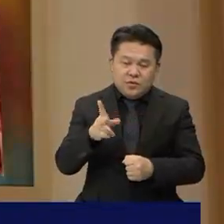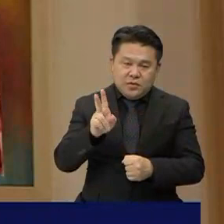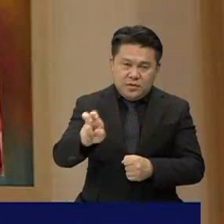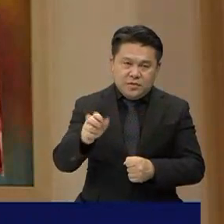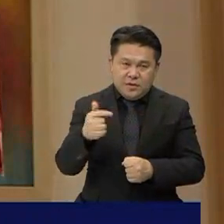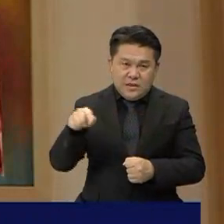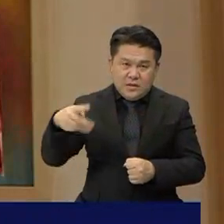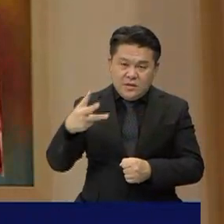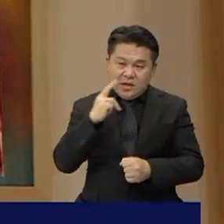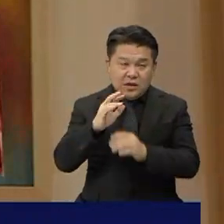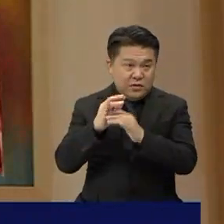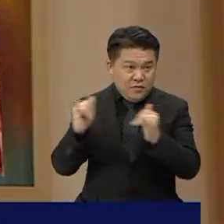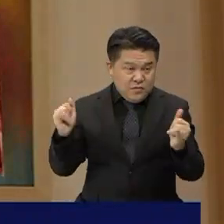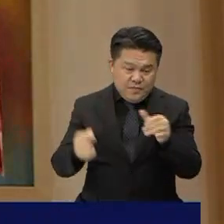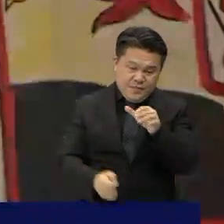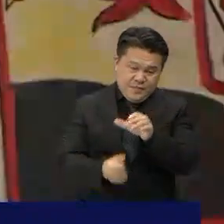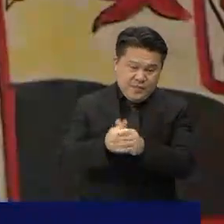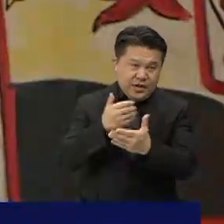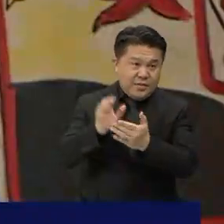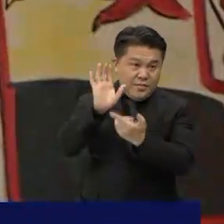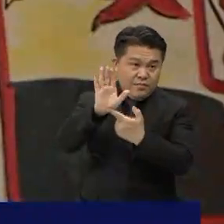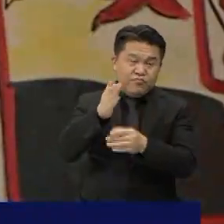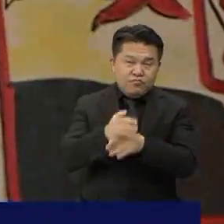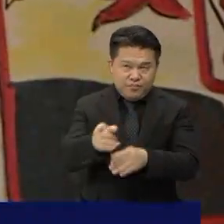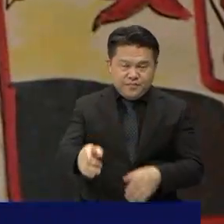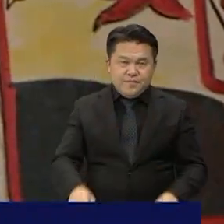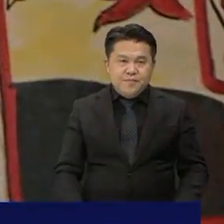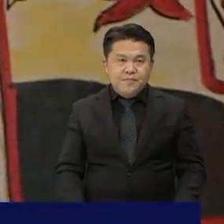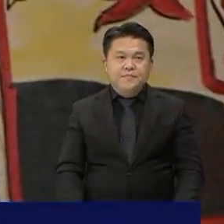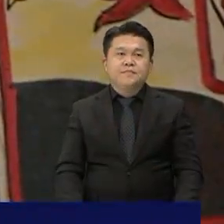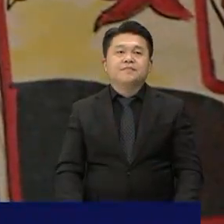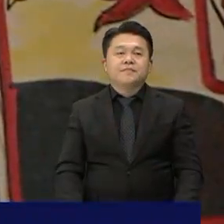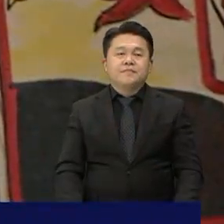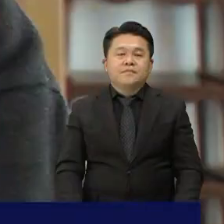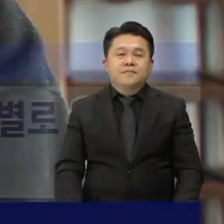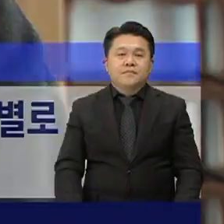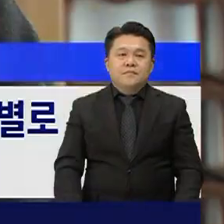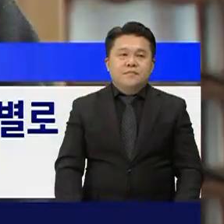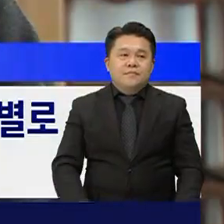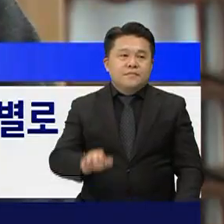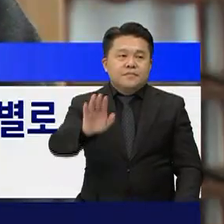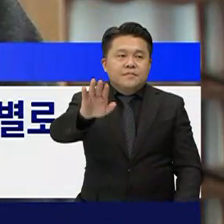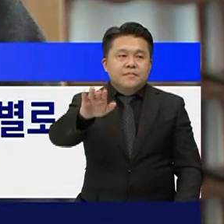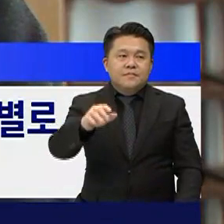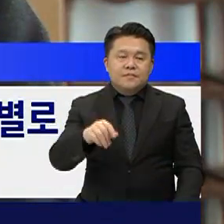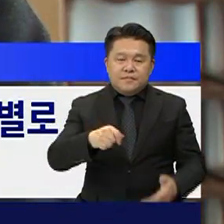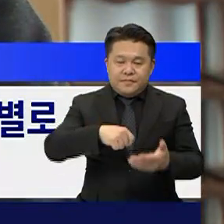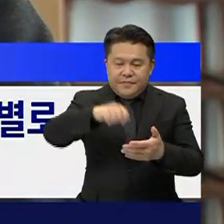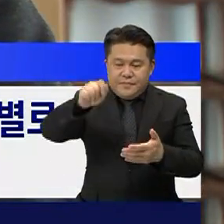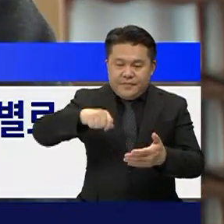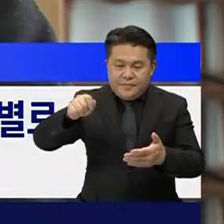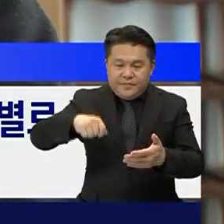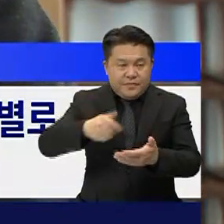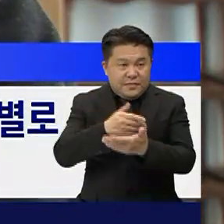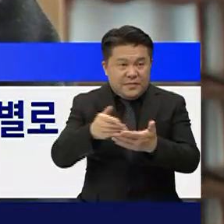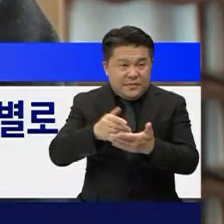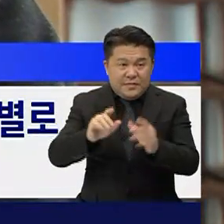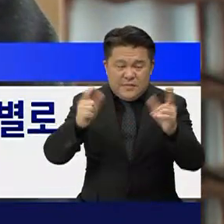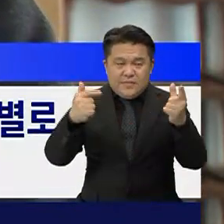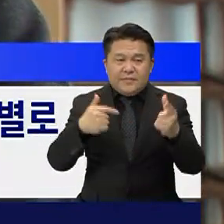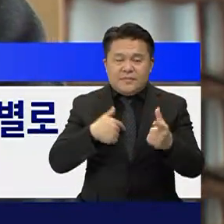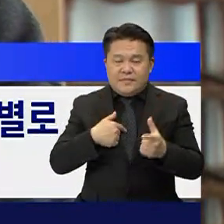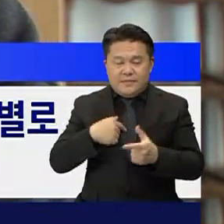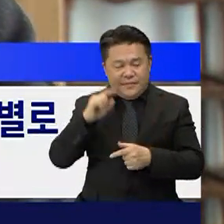등 가수들의 이색적인 그림도 만나볼 수 있습니다. 산수화면 산수화, 풍경화가 아니라 본인의 작품